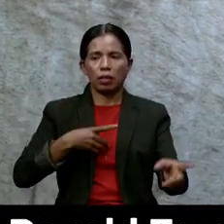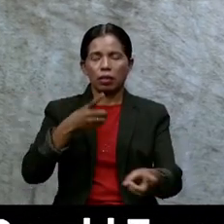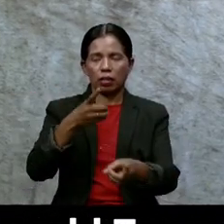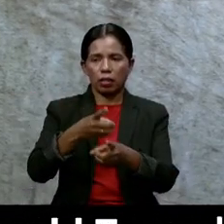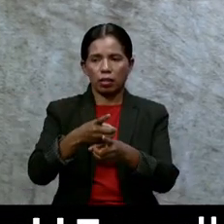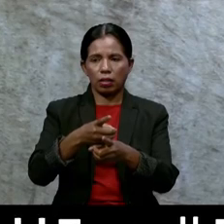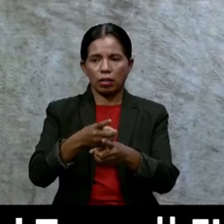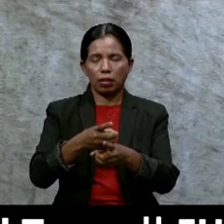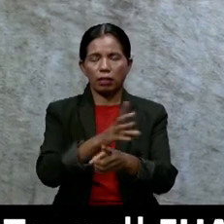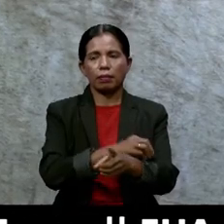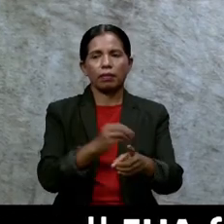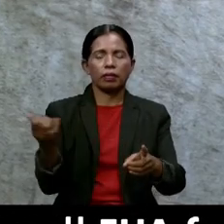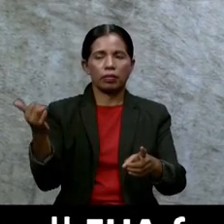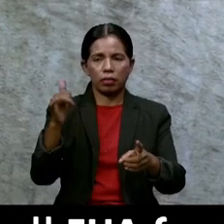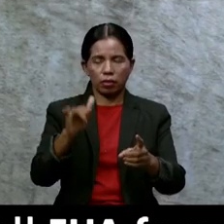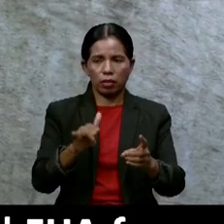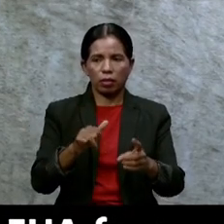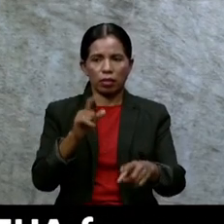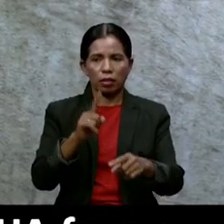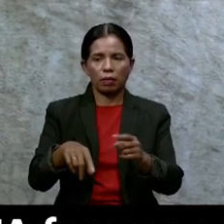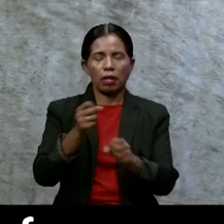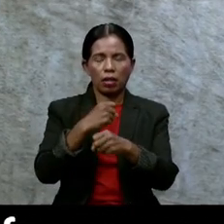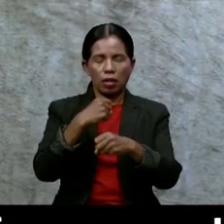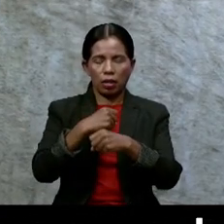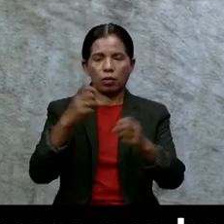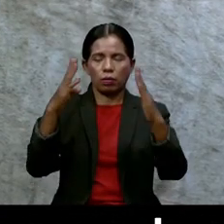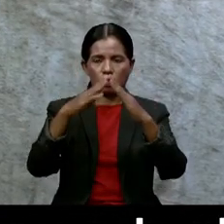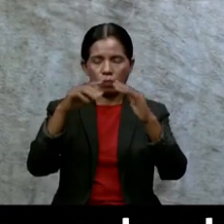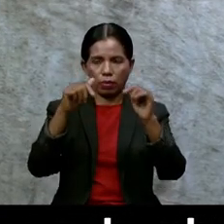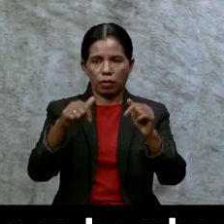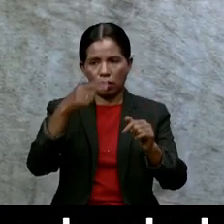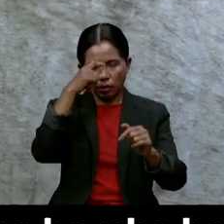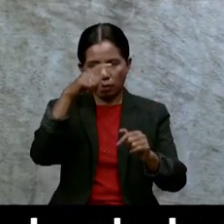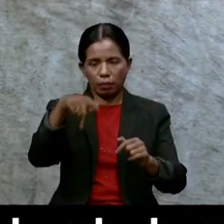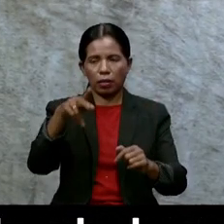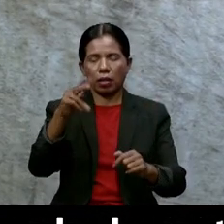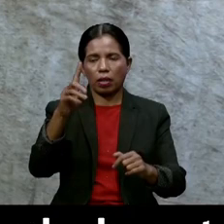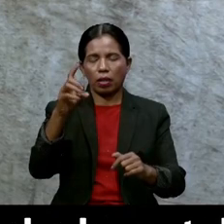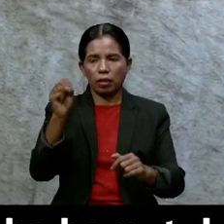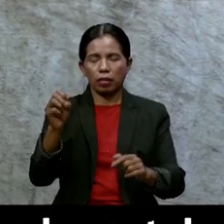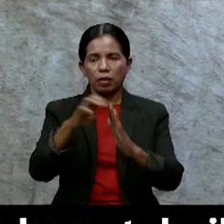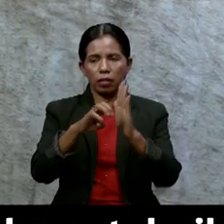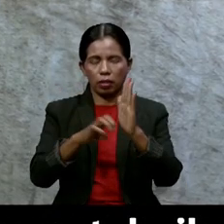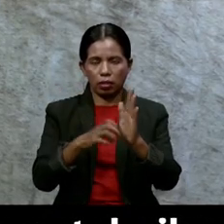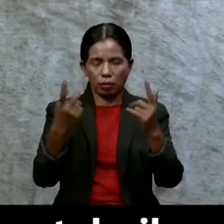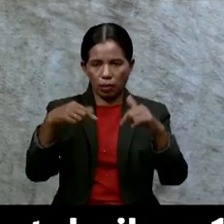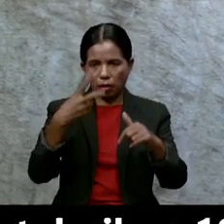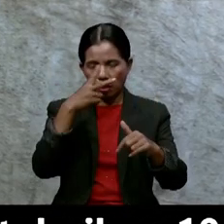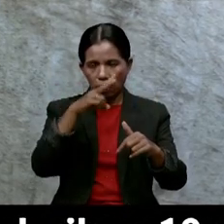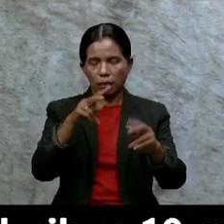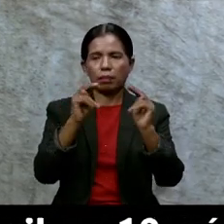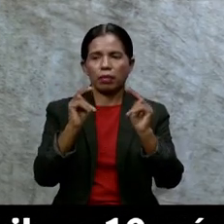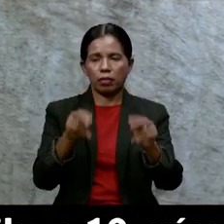iya direto, mebe sira labelah dia tambah. Pendek seram, status seram main ni, status seram main ni persisnya